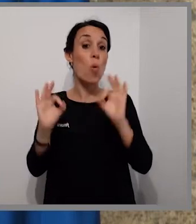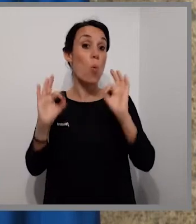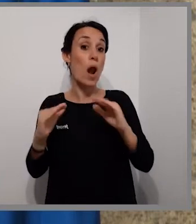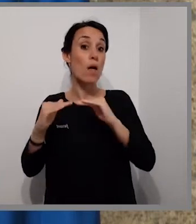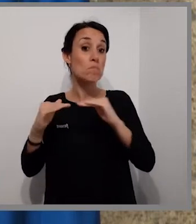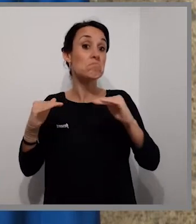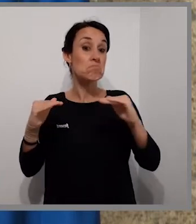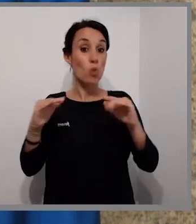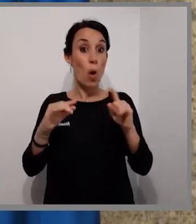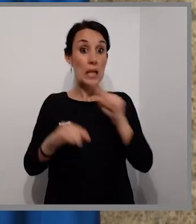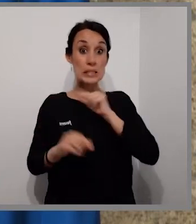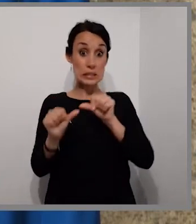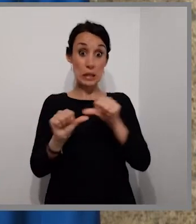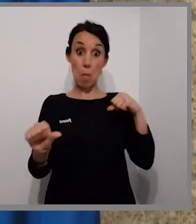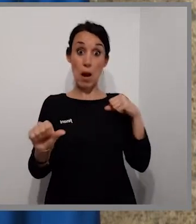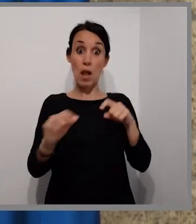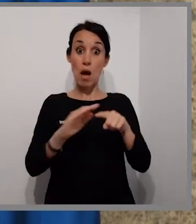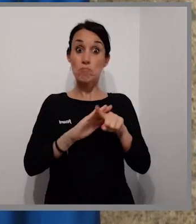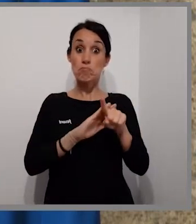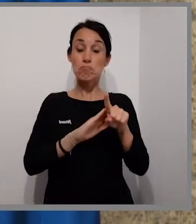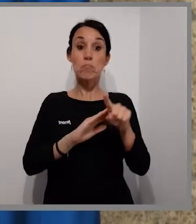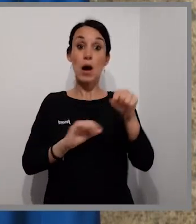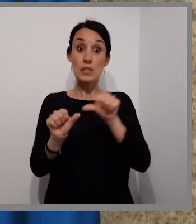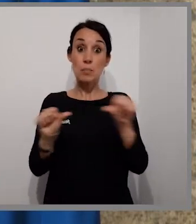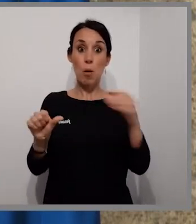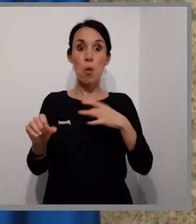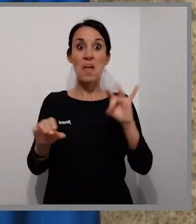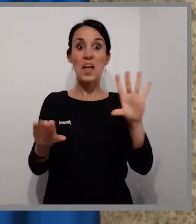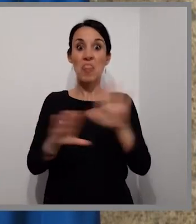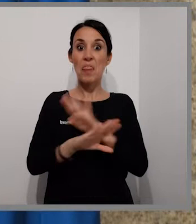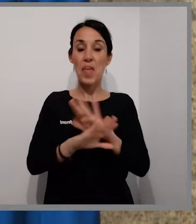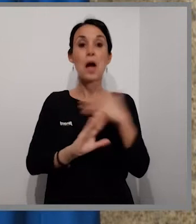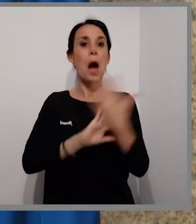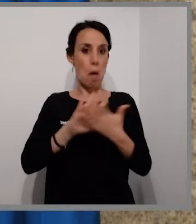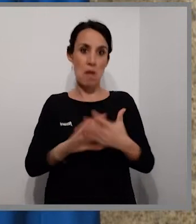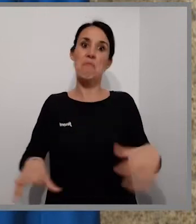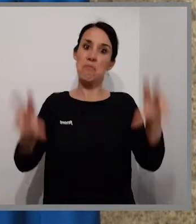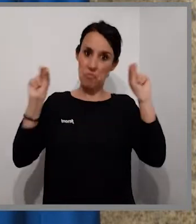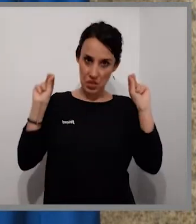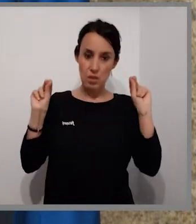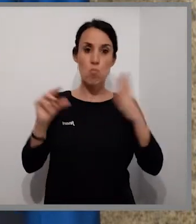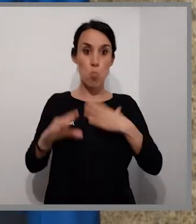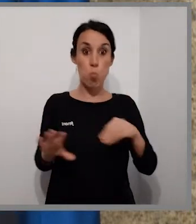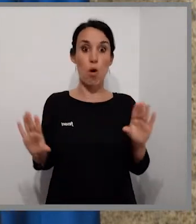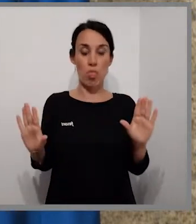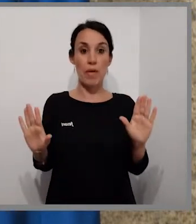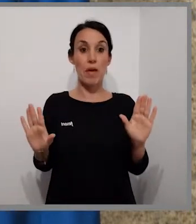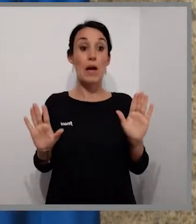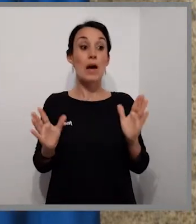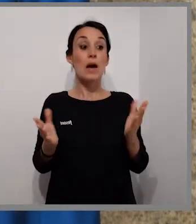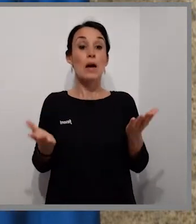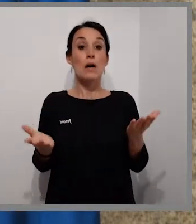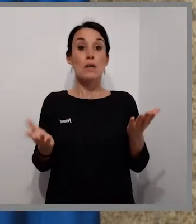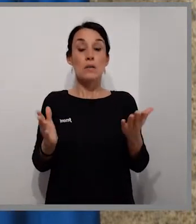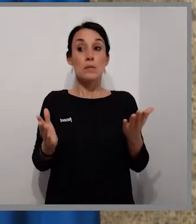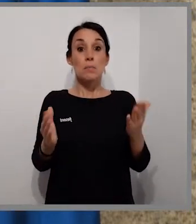la tendència favorable que hem tingut esta setmana, probablement estos 15 dies pogueren parlar de que ja